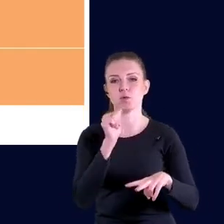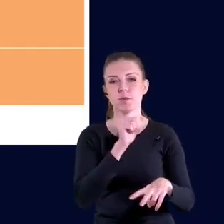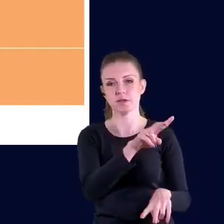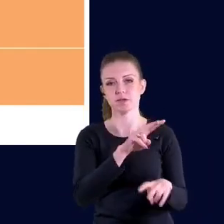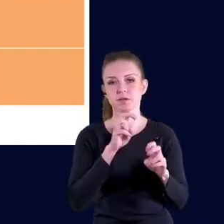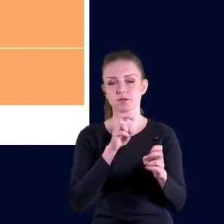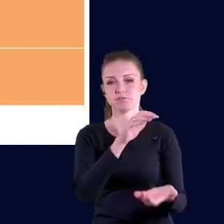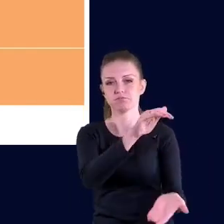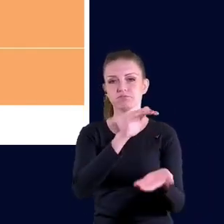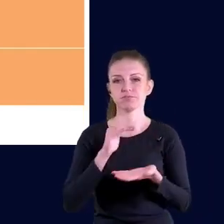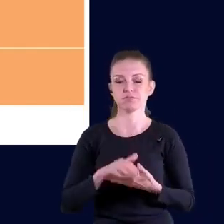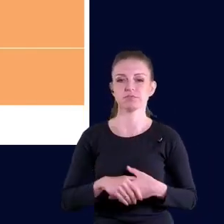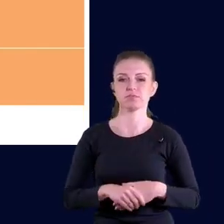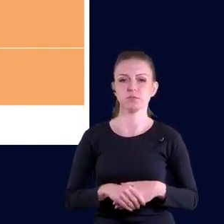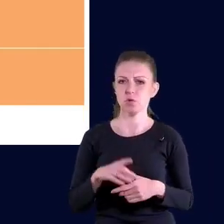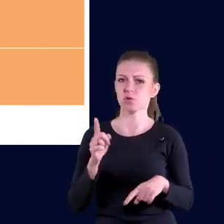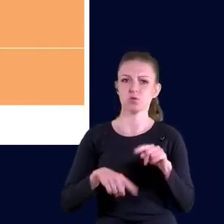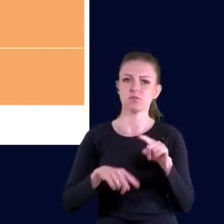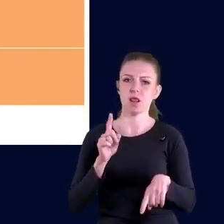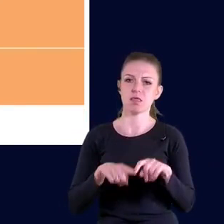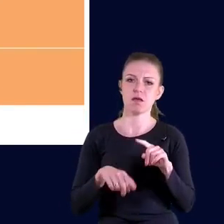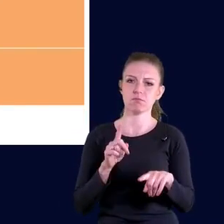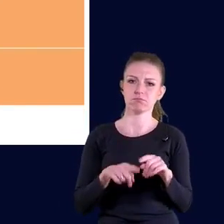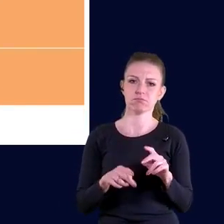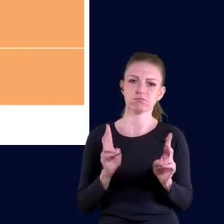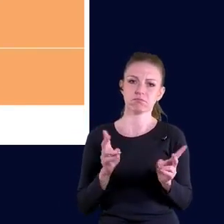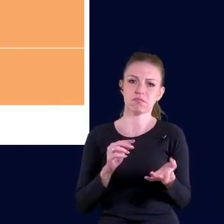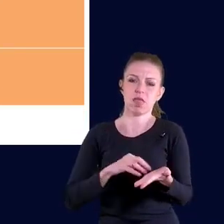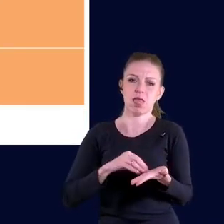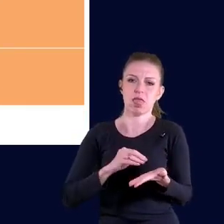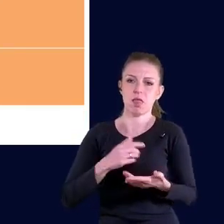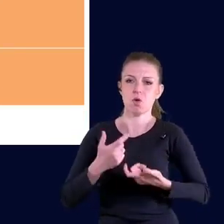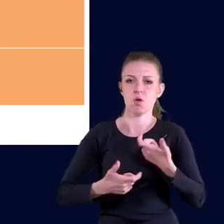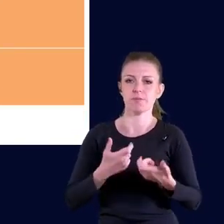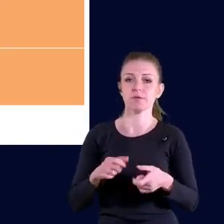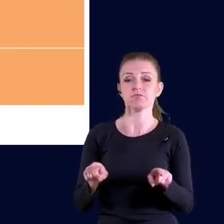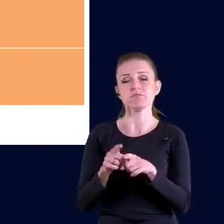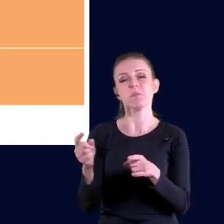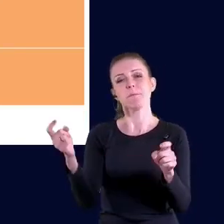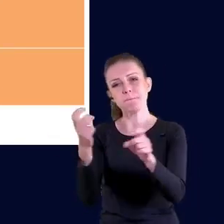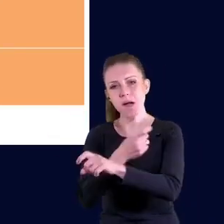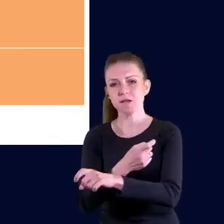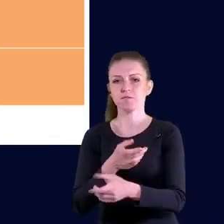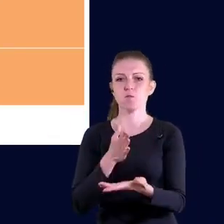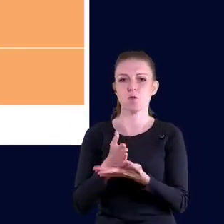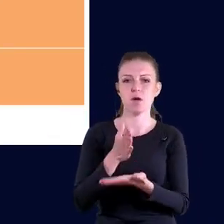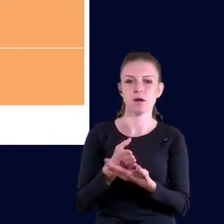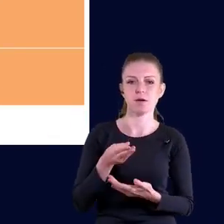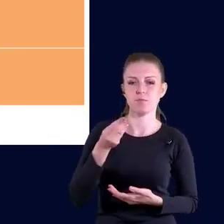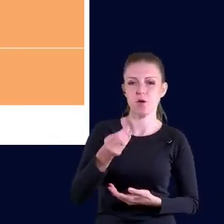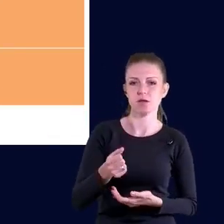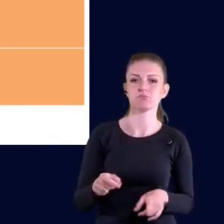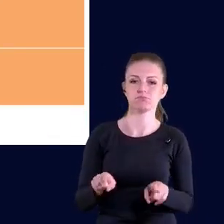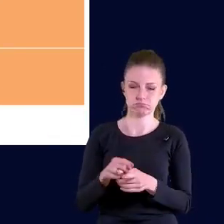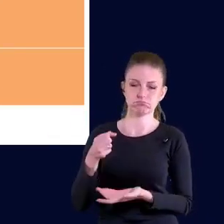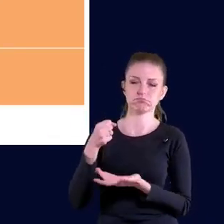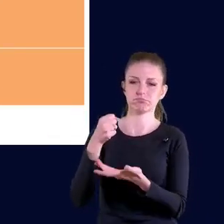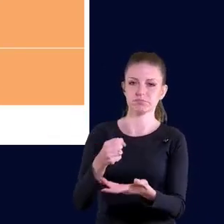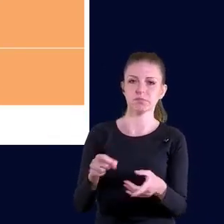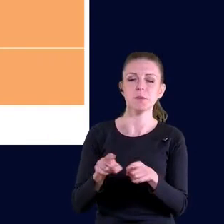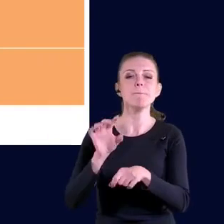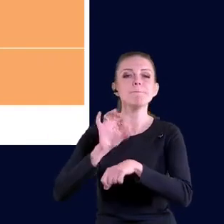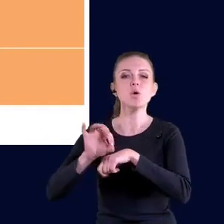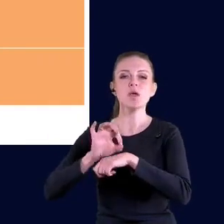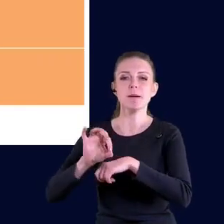normalna droga czasami są też krajowe finansowanie albo finansowania z Cześć dziś projektów